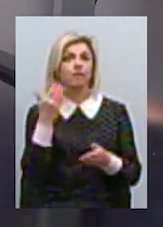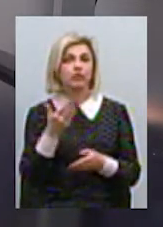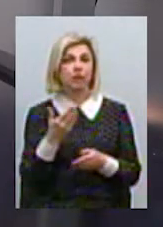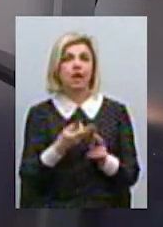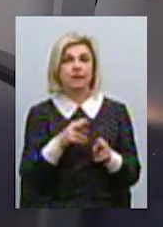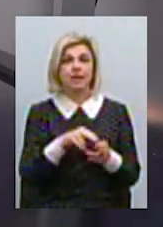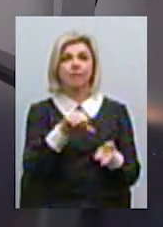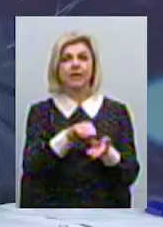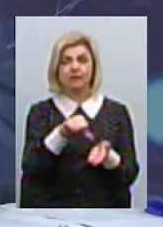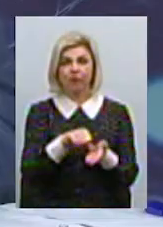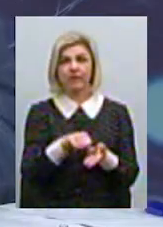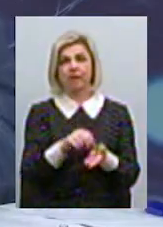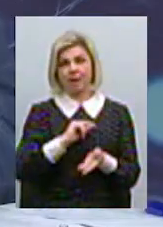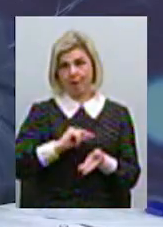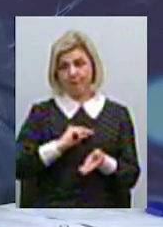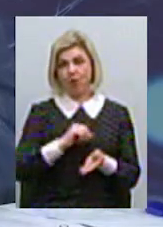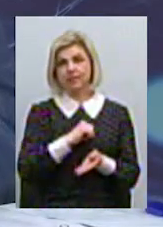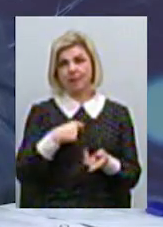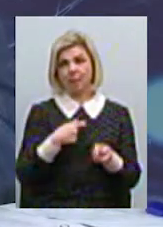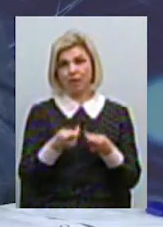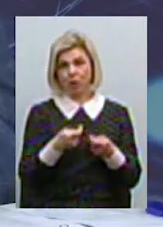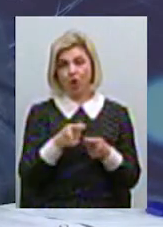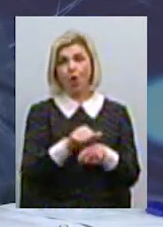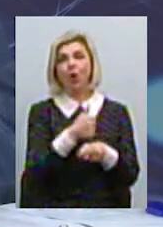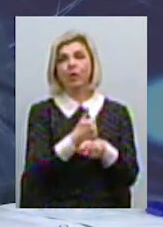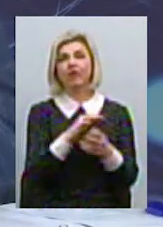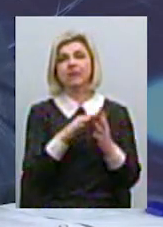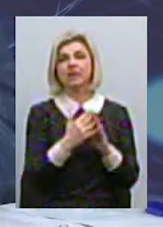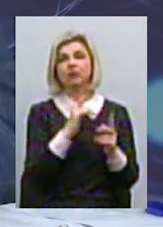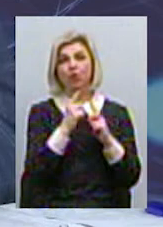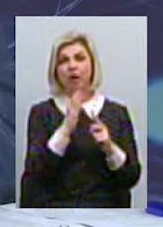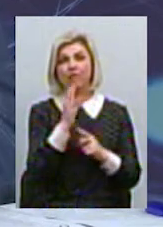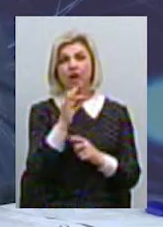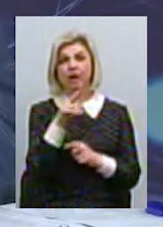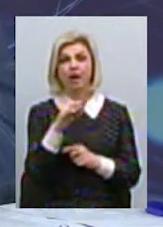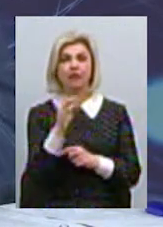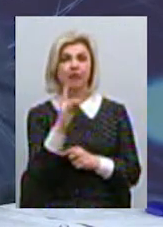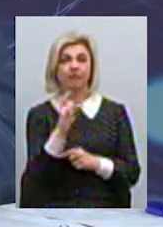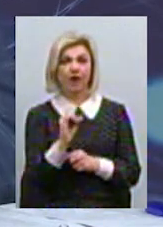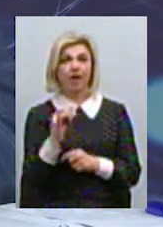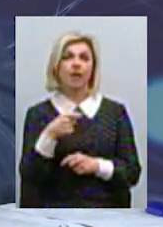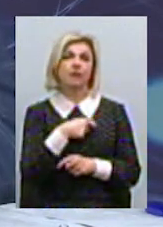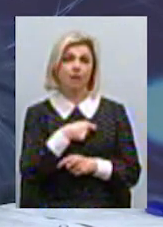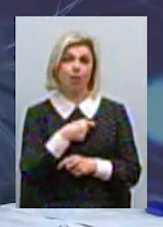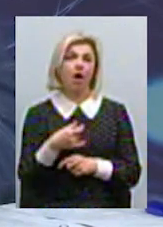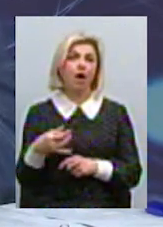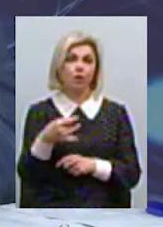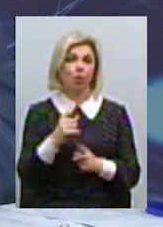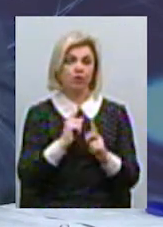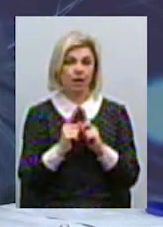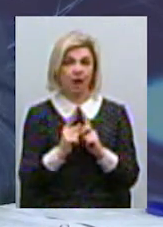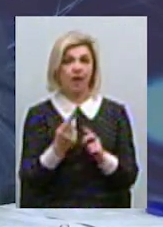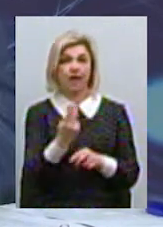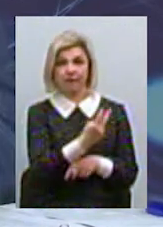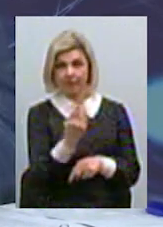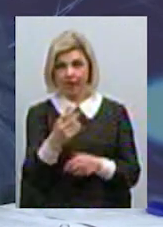представниками місцевого самоврядування. Це є голова однієї сільської ради в Радіївському районі і депутат, якщо не помиляюсь, районної ради. Тобто саме